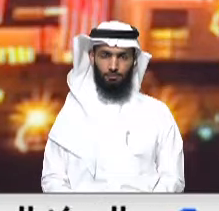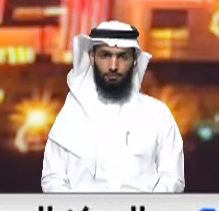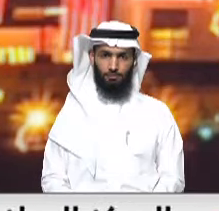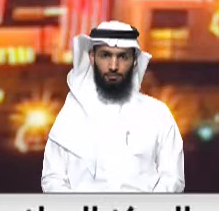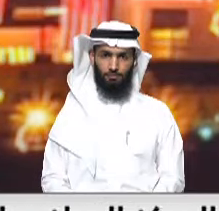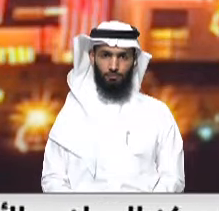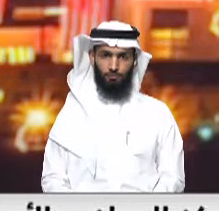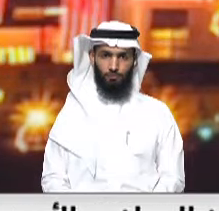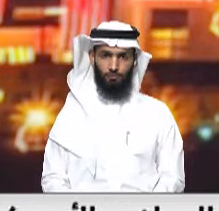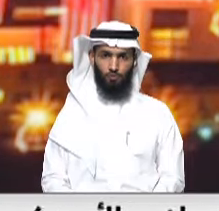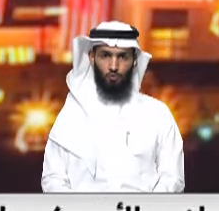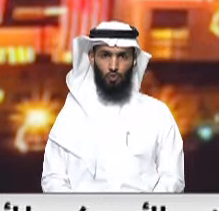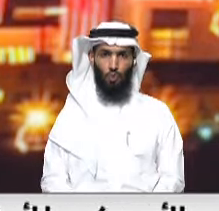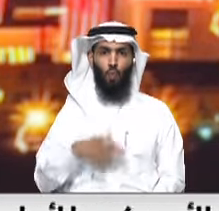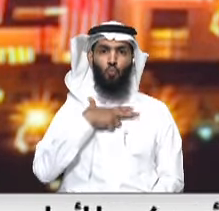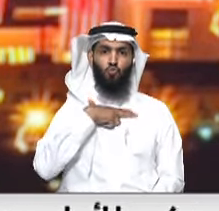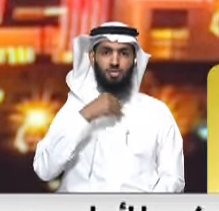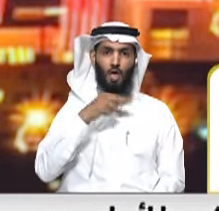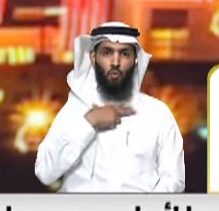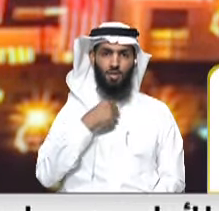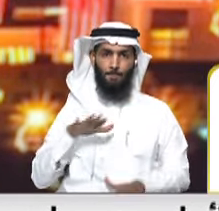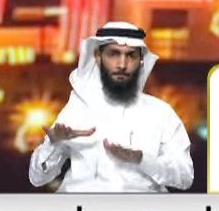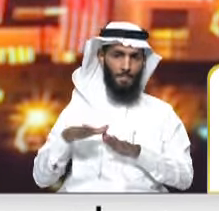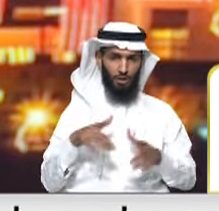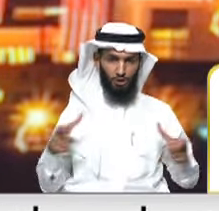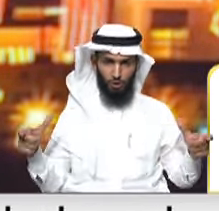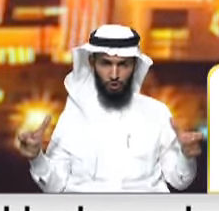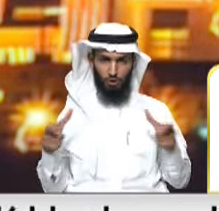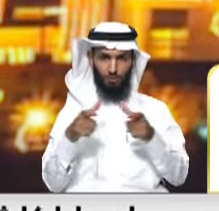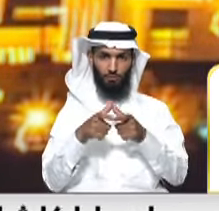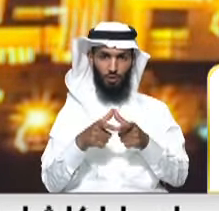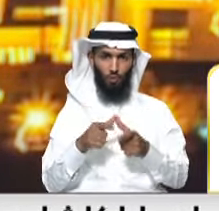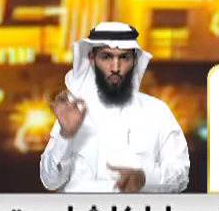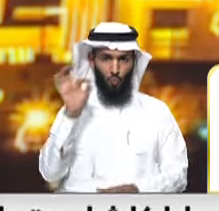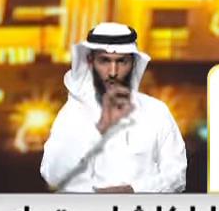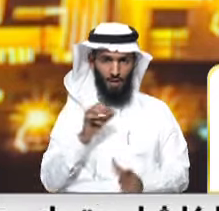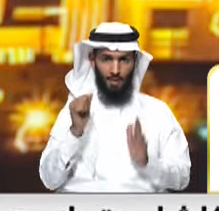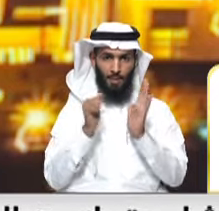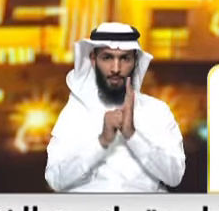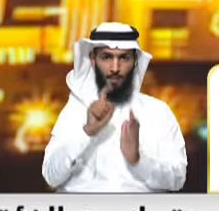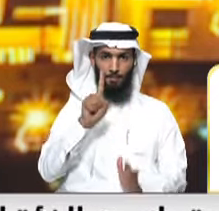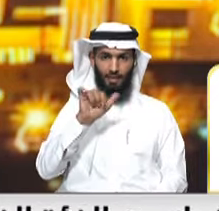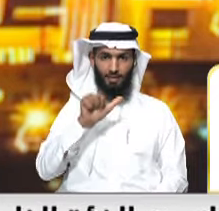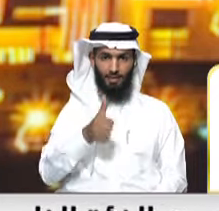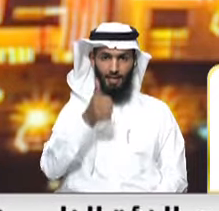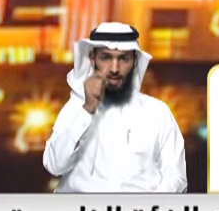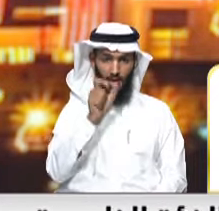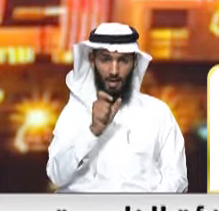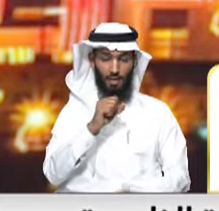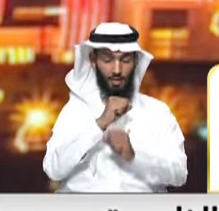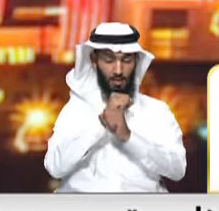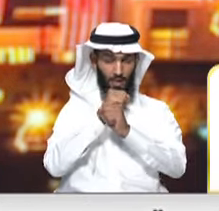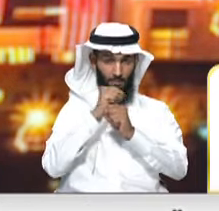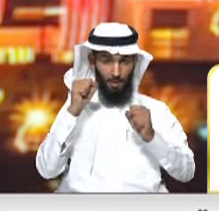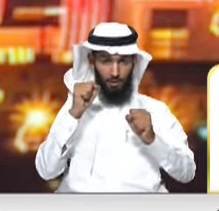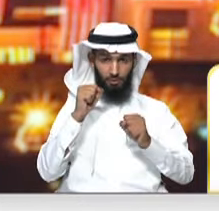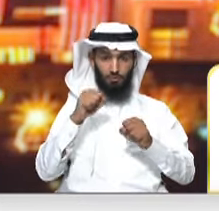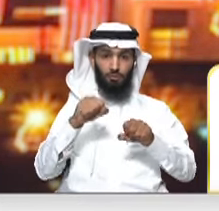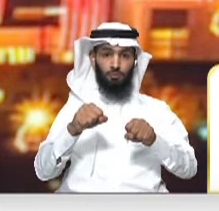عقد مجلس الوزراء اجتماعه الأسبوعي صباح أمس في قصر بيان برئاسة سمو الشيخ أحمد عبد الله الأحمد